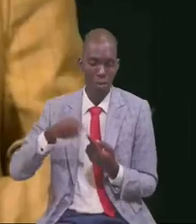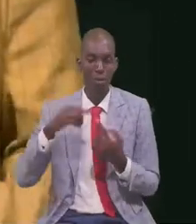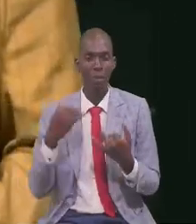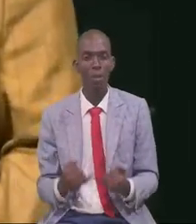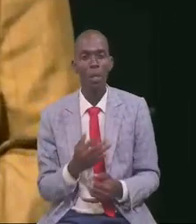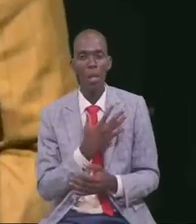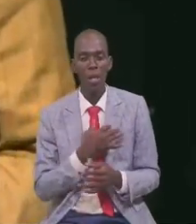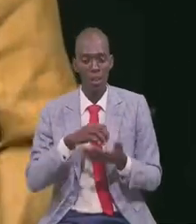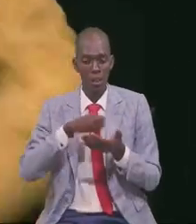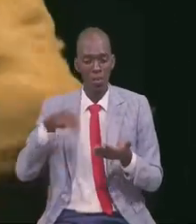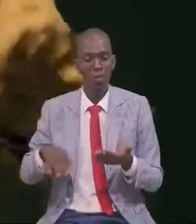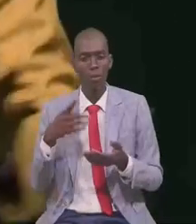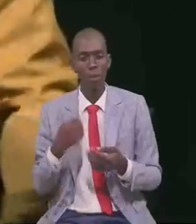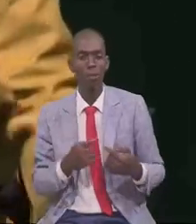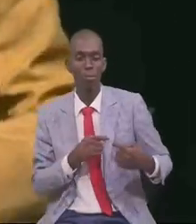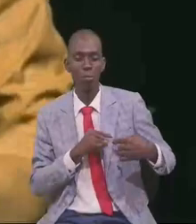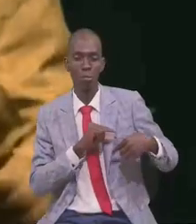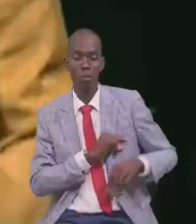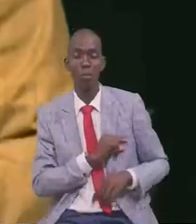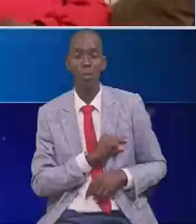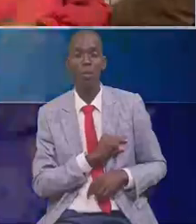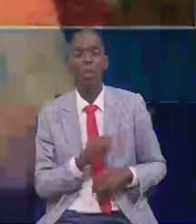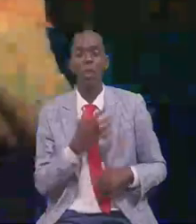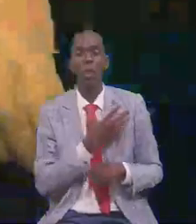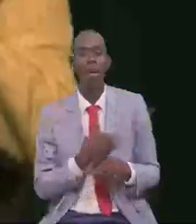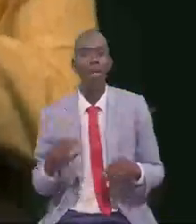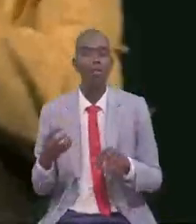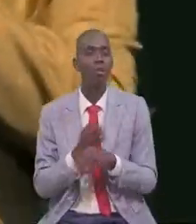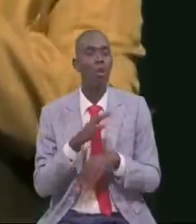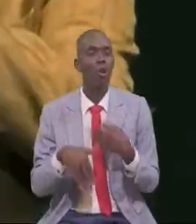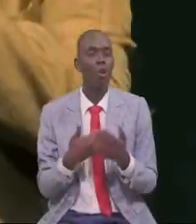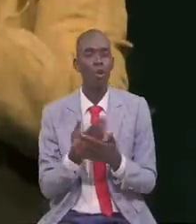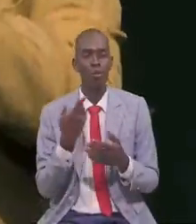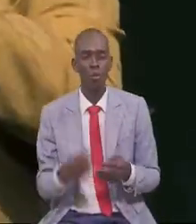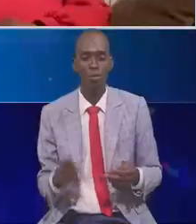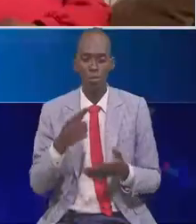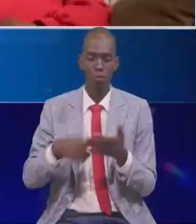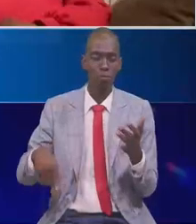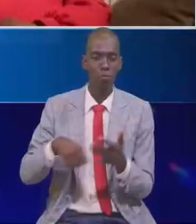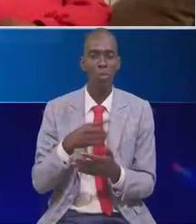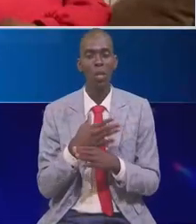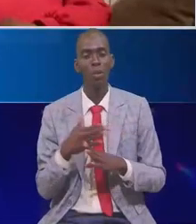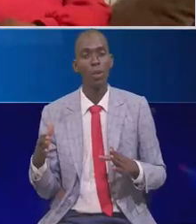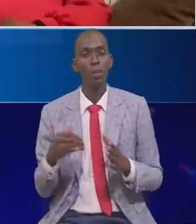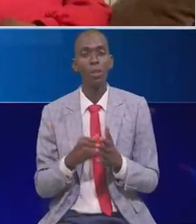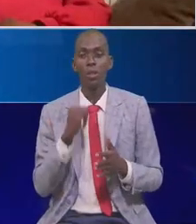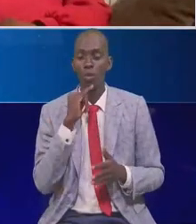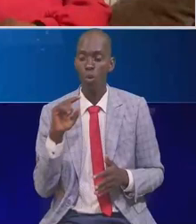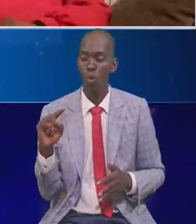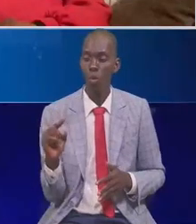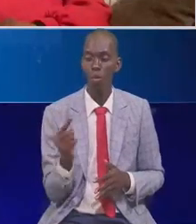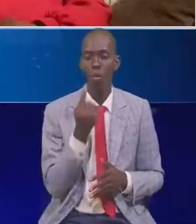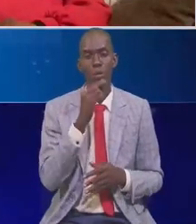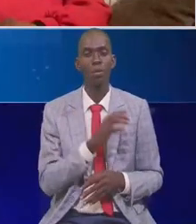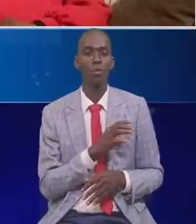ôte la culpabilité et il ôte toute la condamnation. C'est seulement Christ maintenant. Si